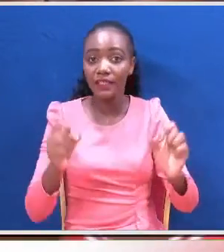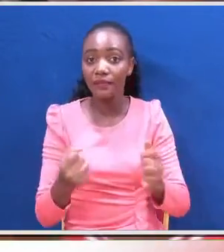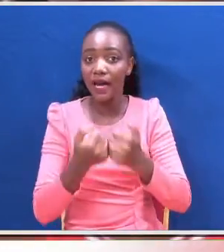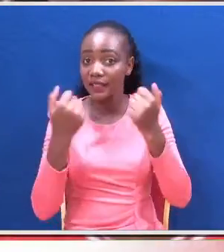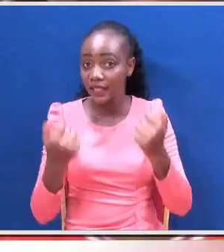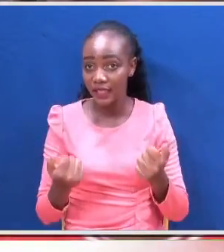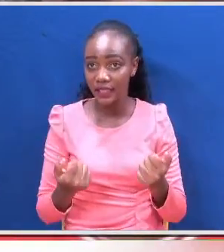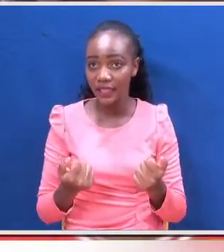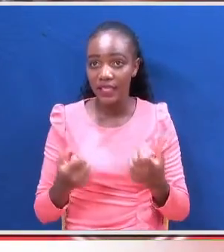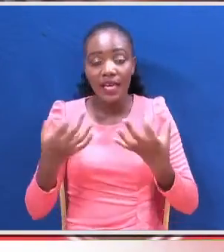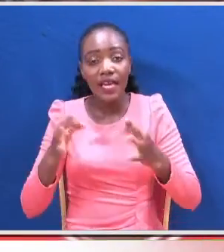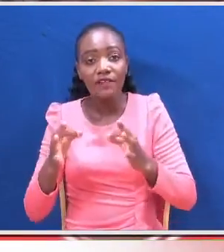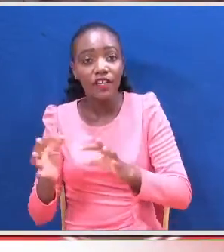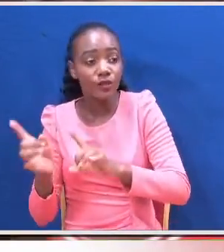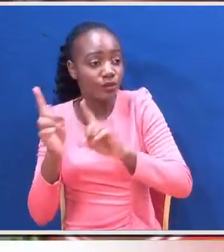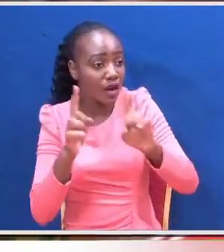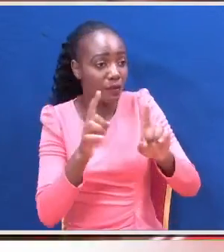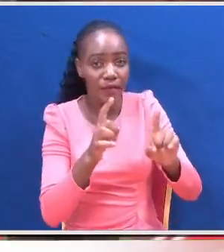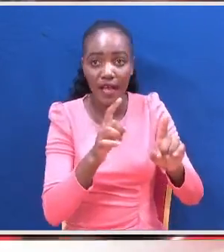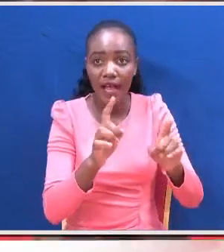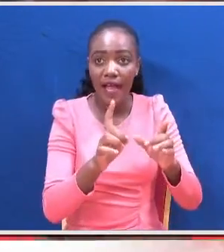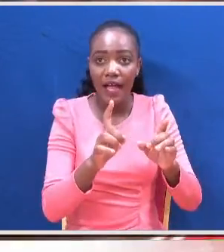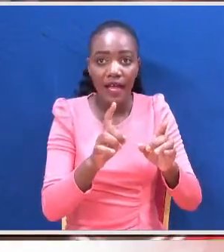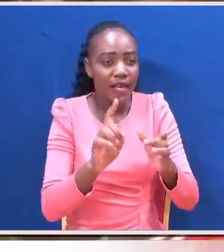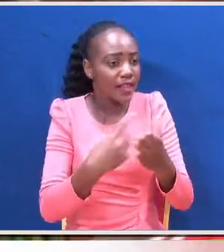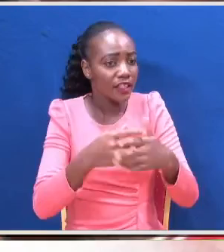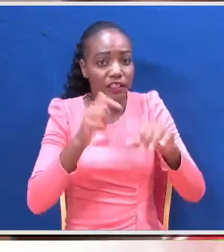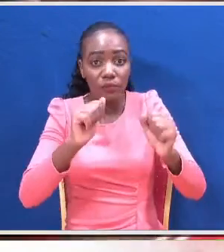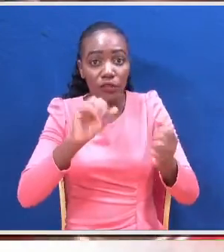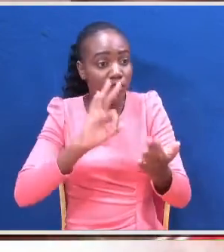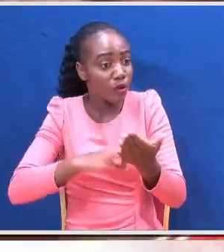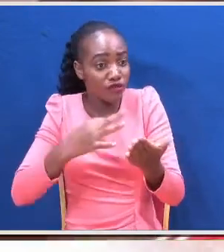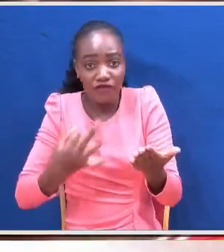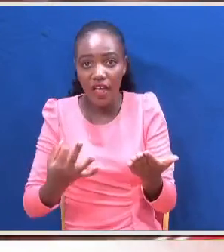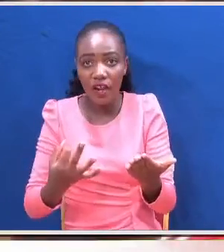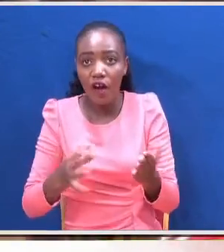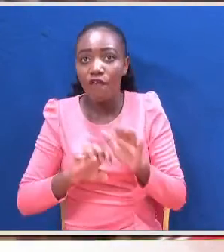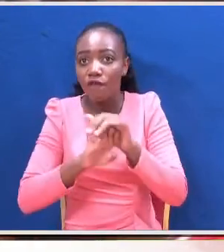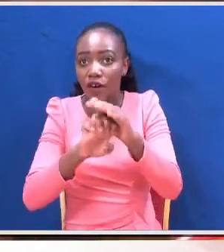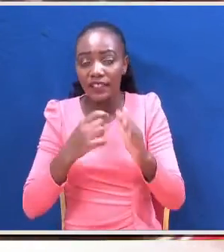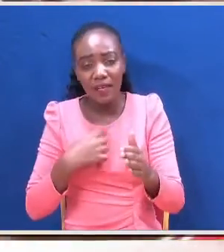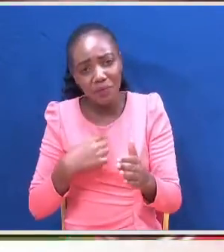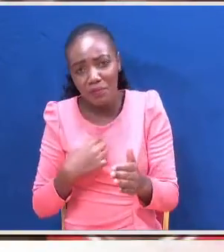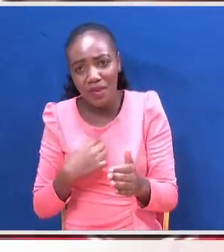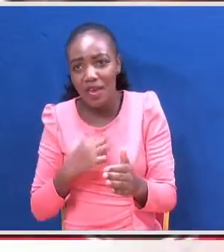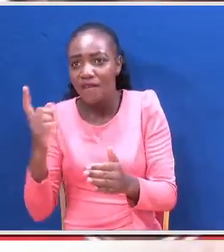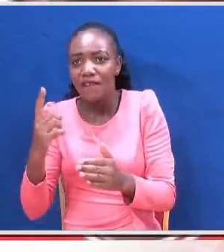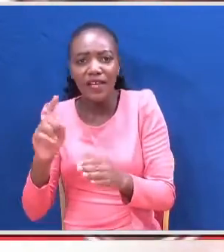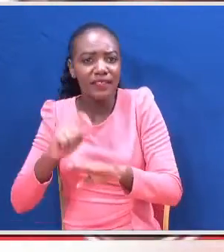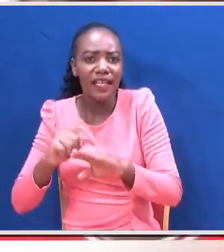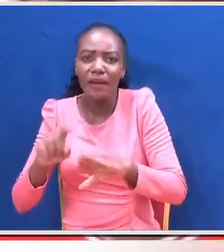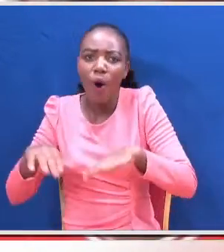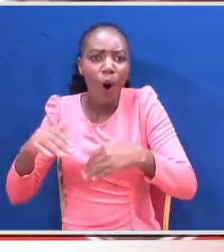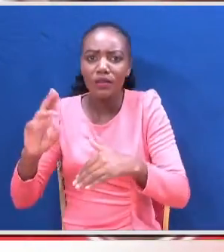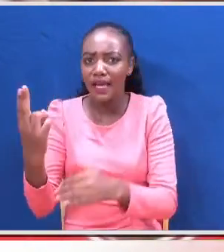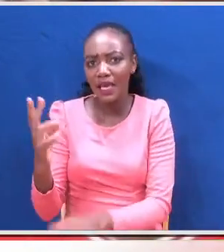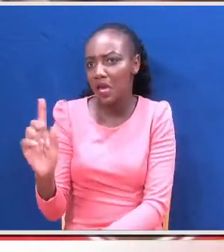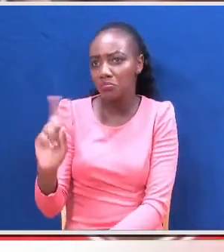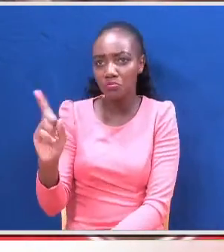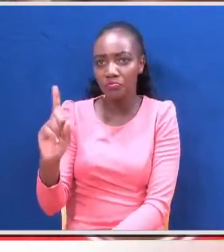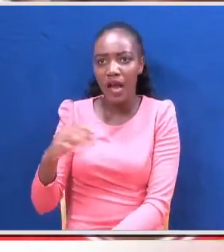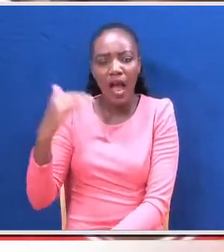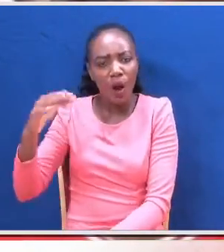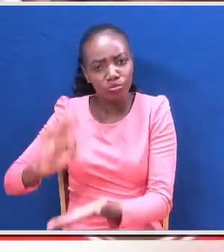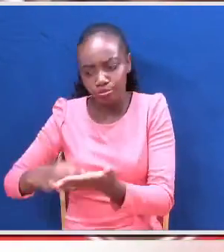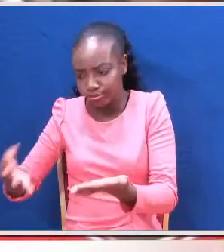hata ukikuwa unatoka huku gari nyingine itoe kichwa, lazima wewe utaanguka upande ile. Kama mimi mwenyewe si mara ya kwanza ama mbili nimerushwa kando ya barabara. Ukienda